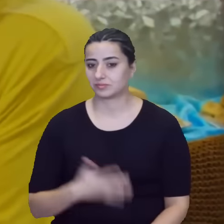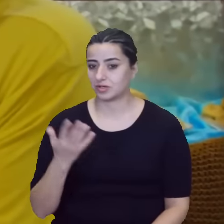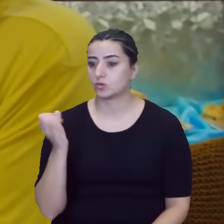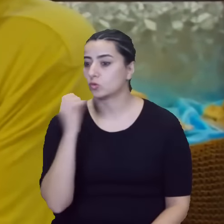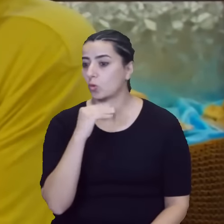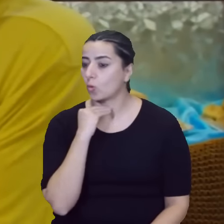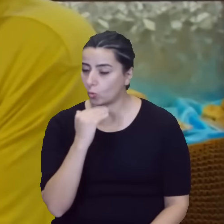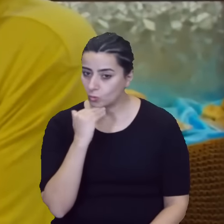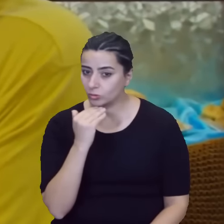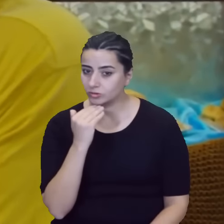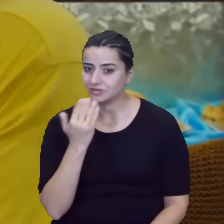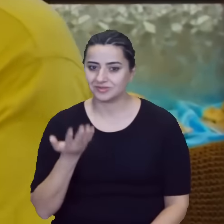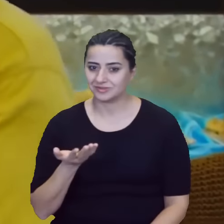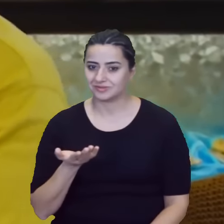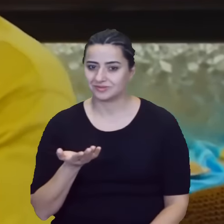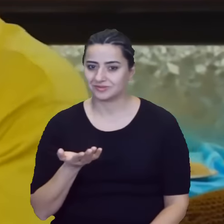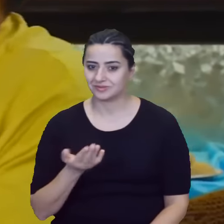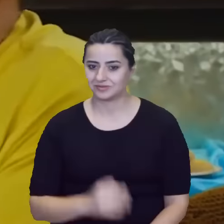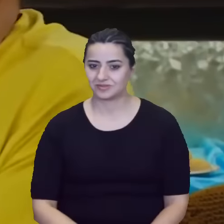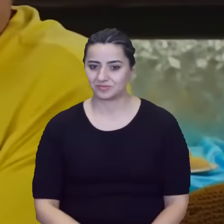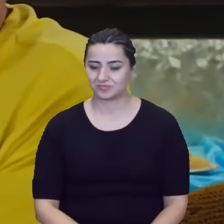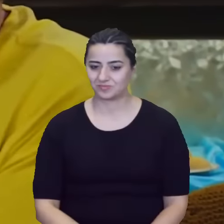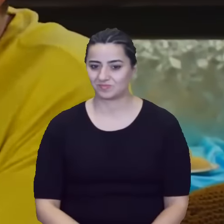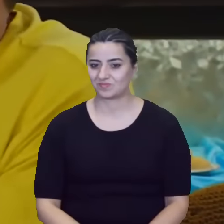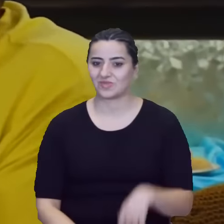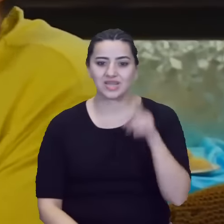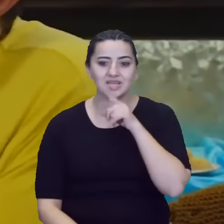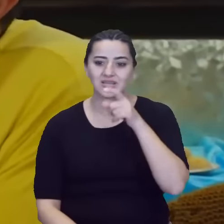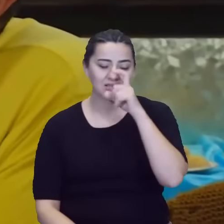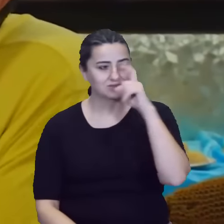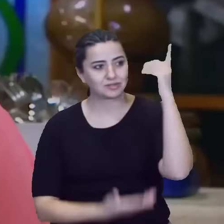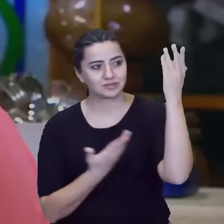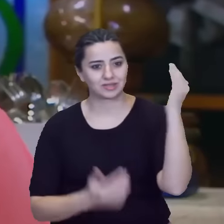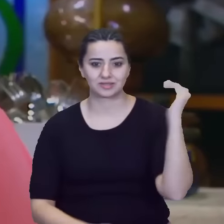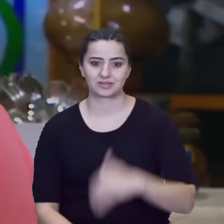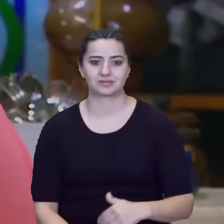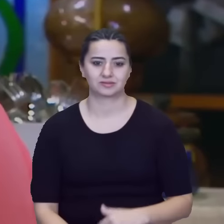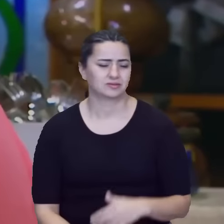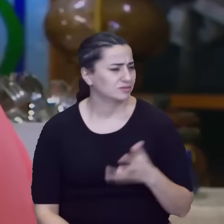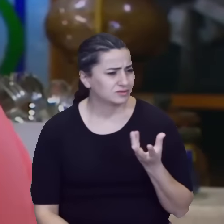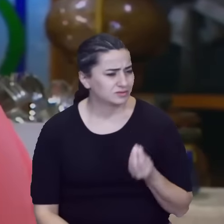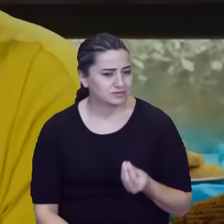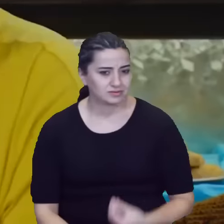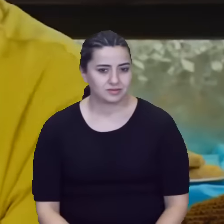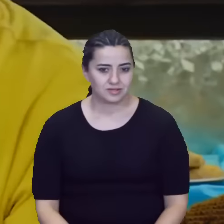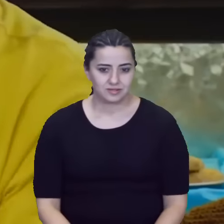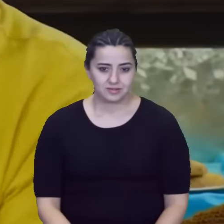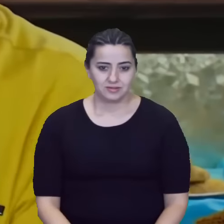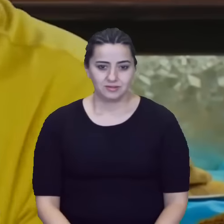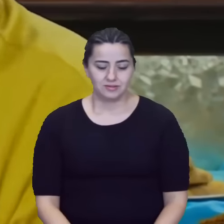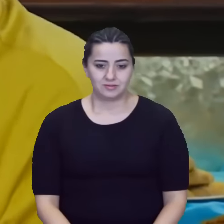Madem gönderemiyoruz, o zaman İngiltere kraliçesi gelsin. Nasıl yani?